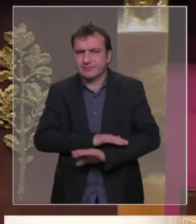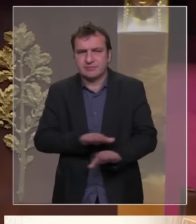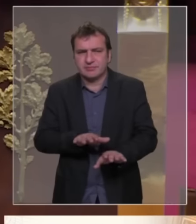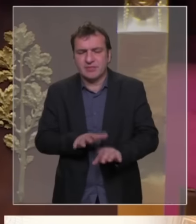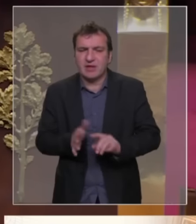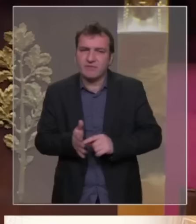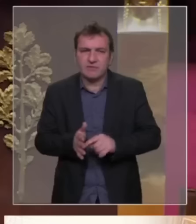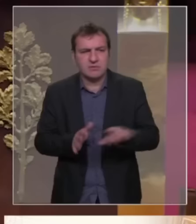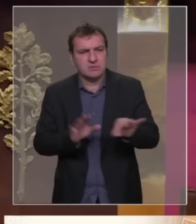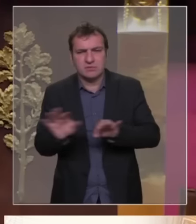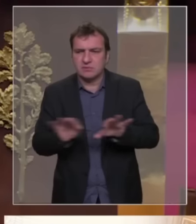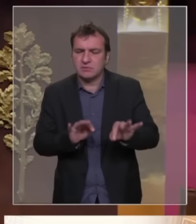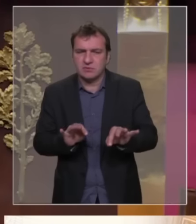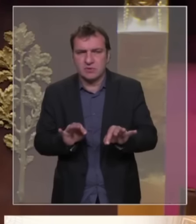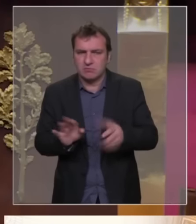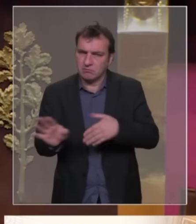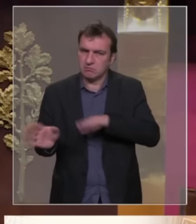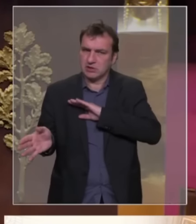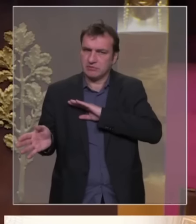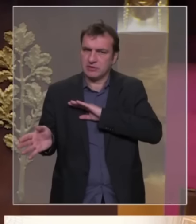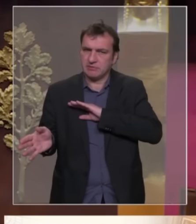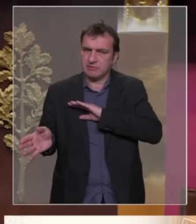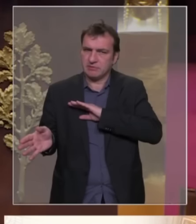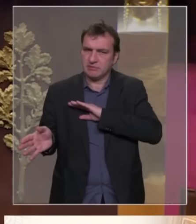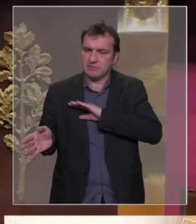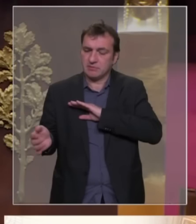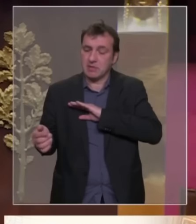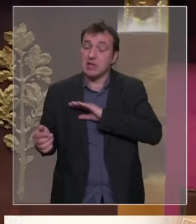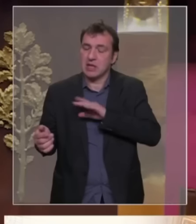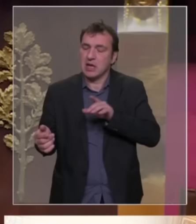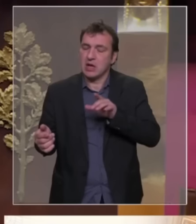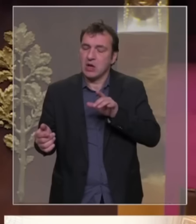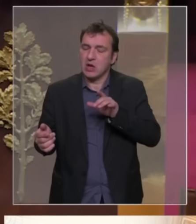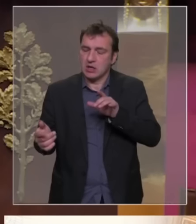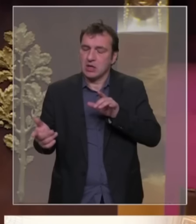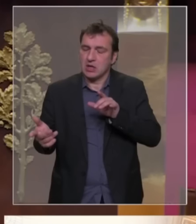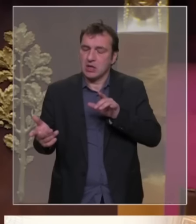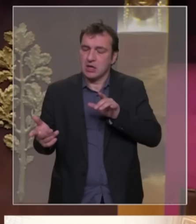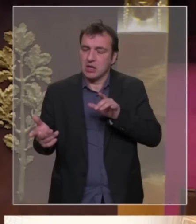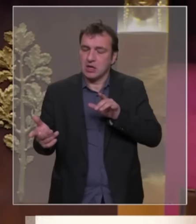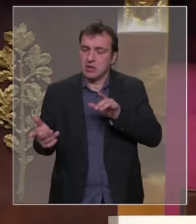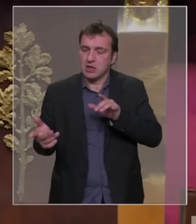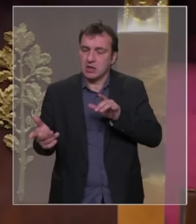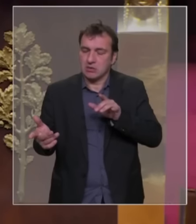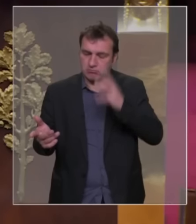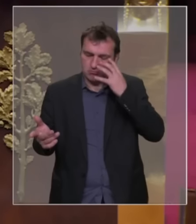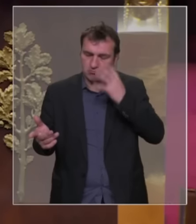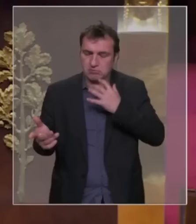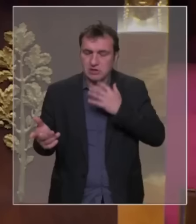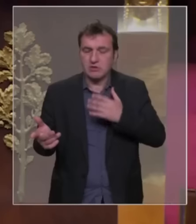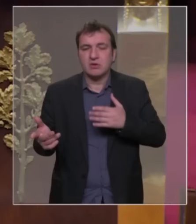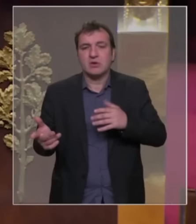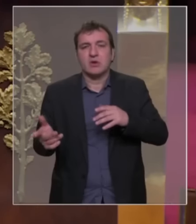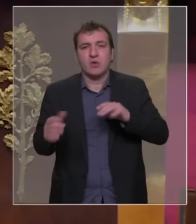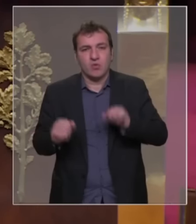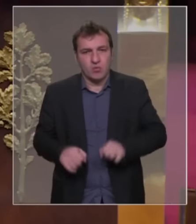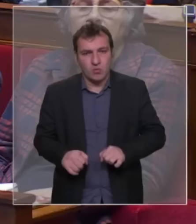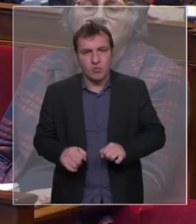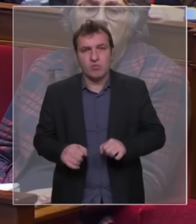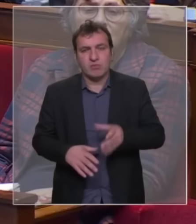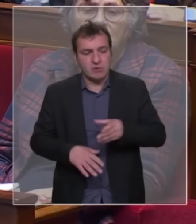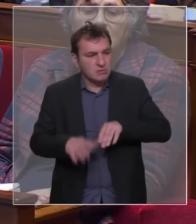avec responsabilité, et j'utilise ce mot avec gravité, que nous pourrons être capables d'investir dans des actions qui